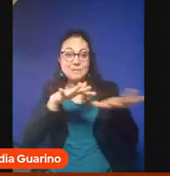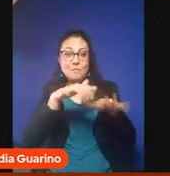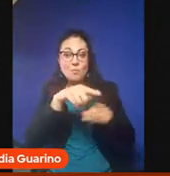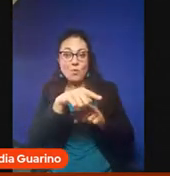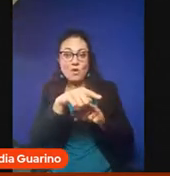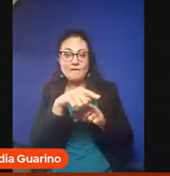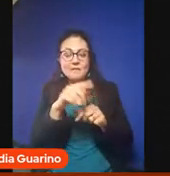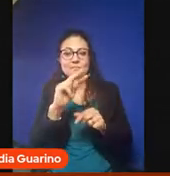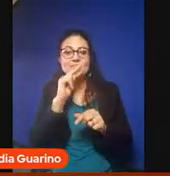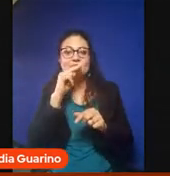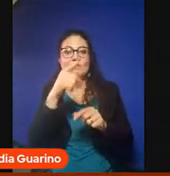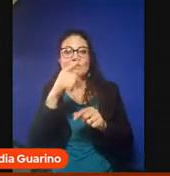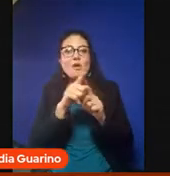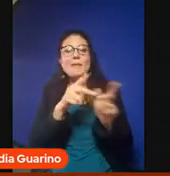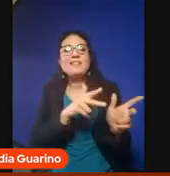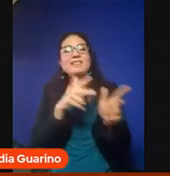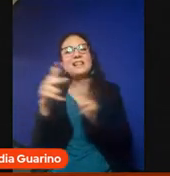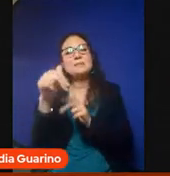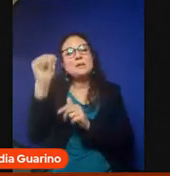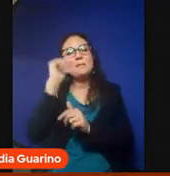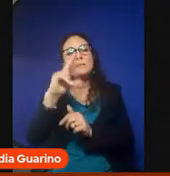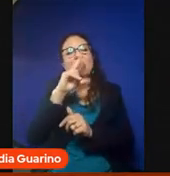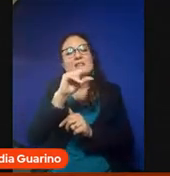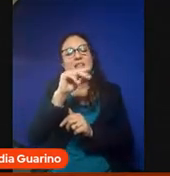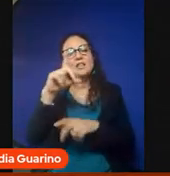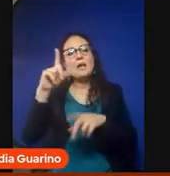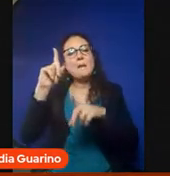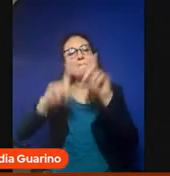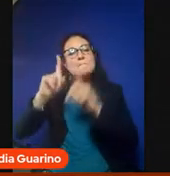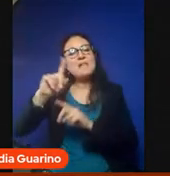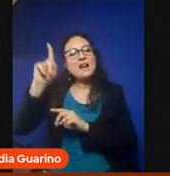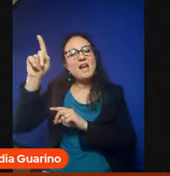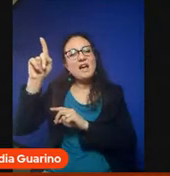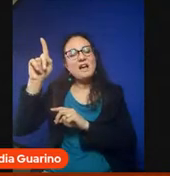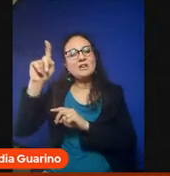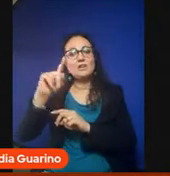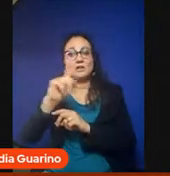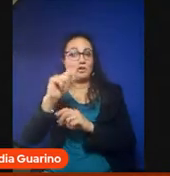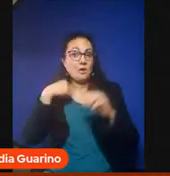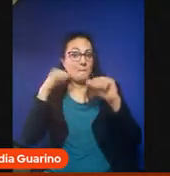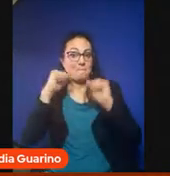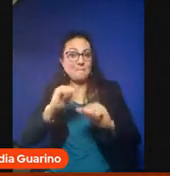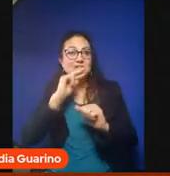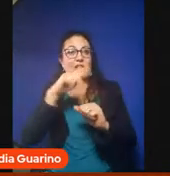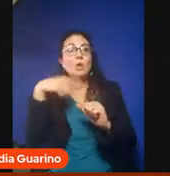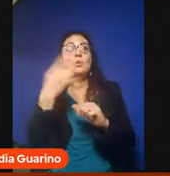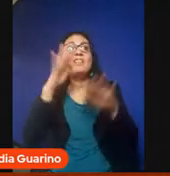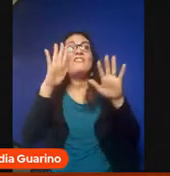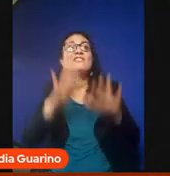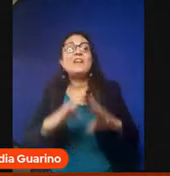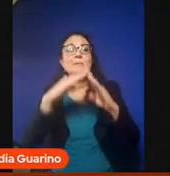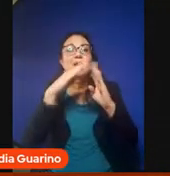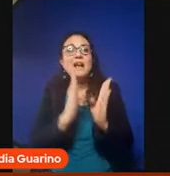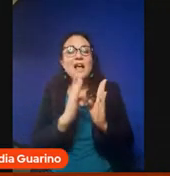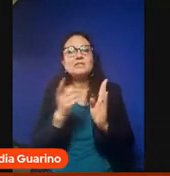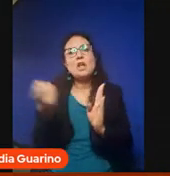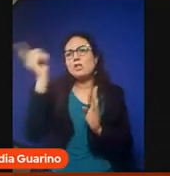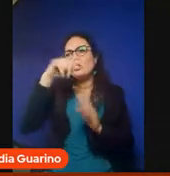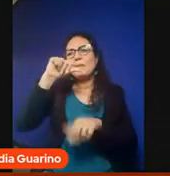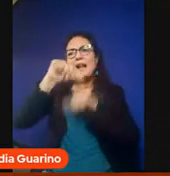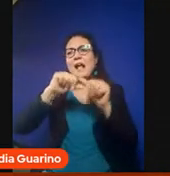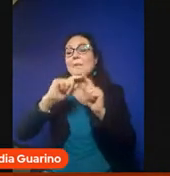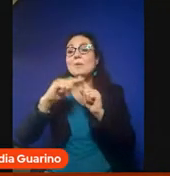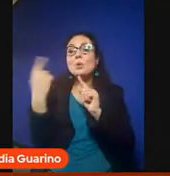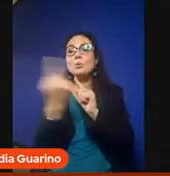dei trasporti di Milano. Non è che tu puoi dire domani mattina, beh, stiamo tutti a casa e poi cambiamo tutti i parchi automobili,